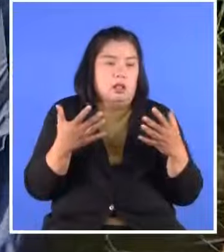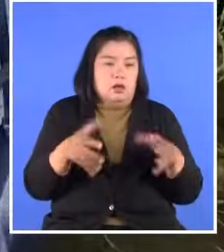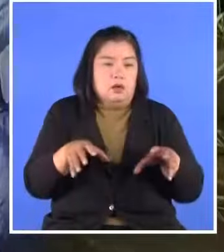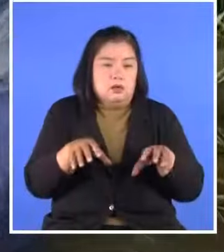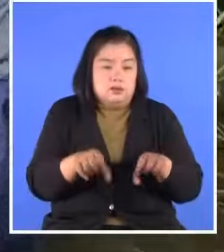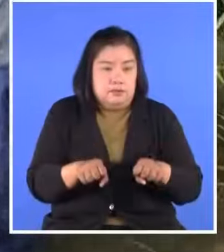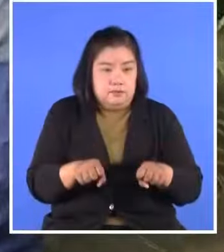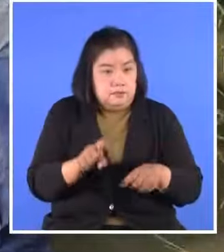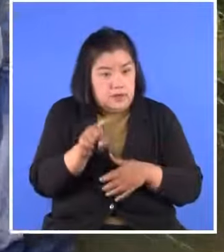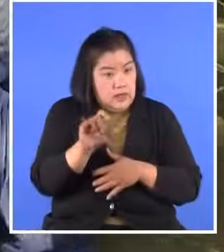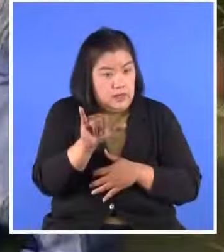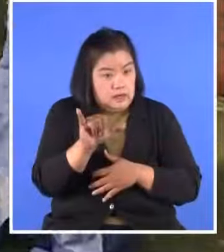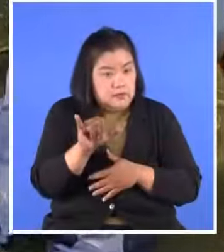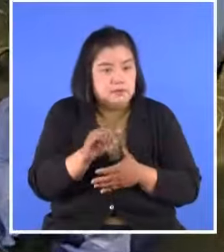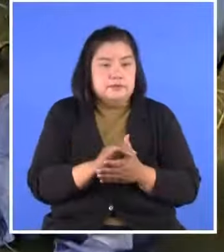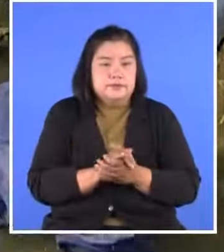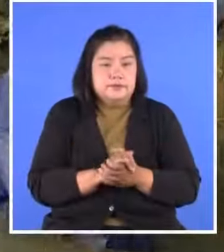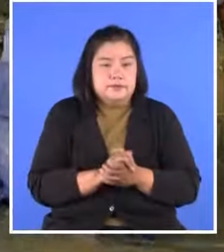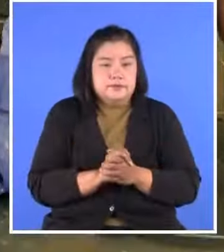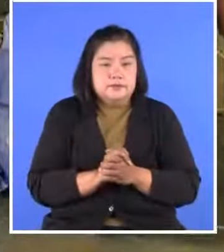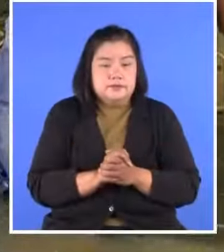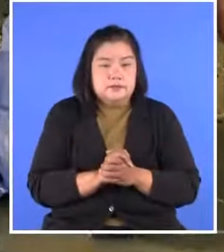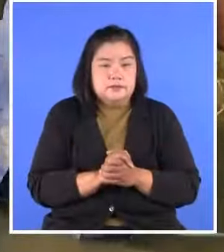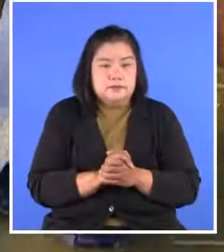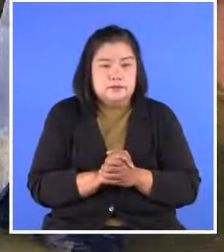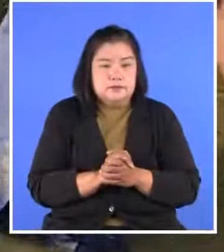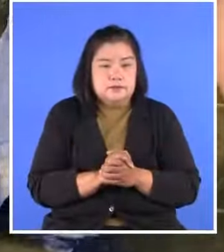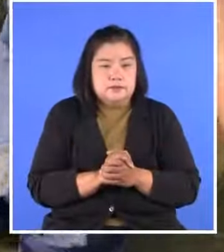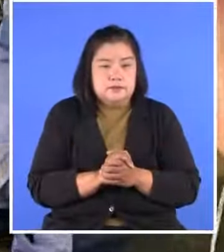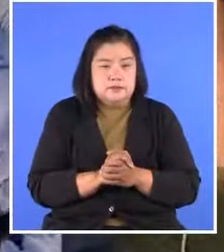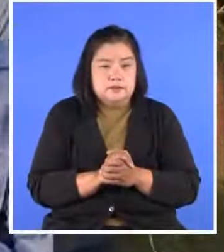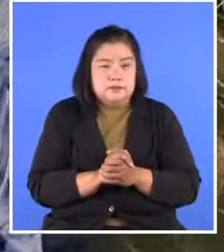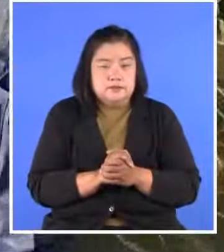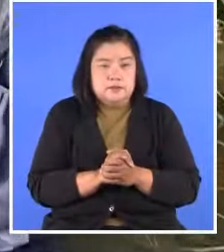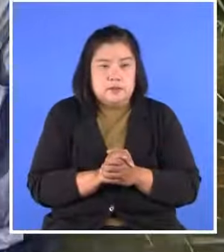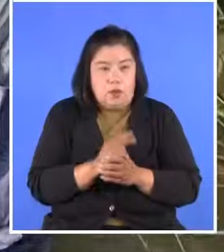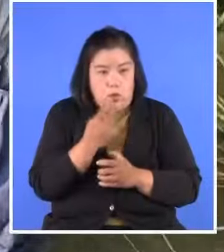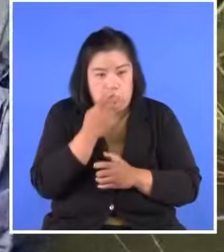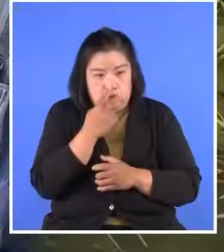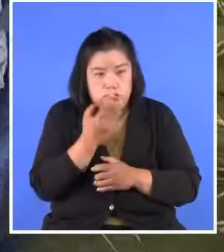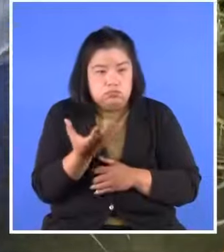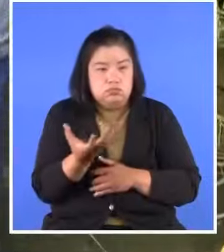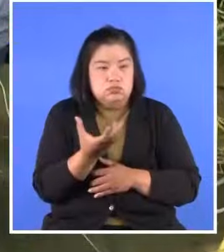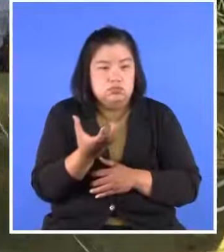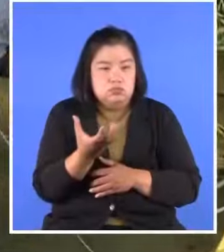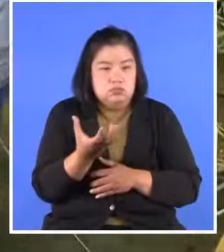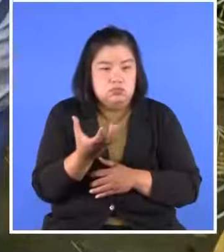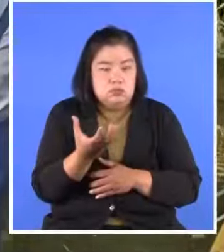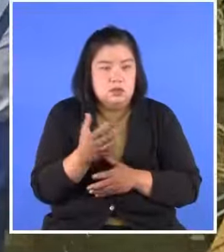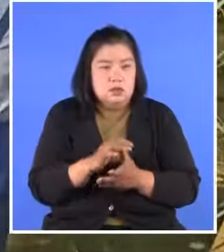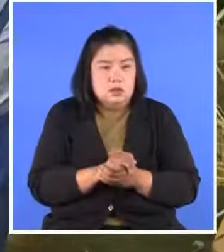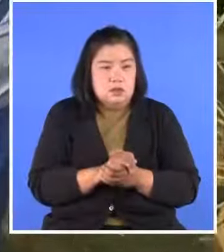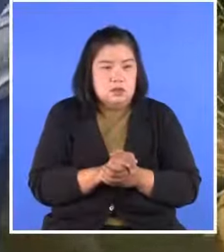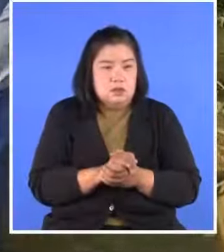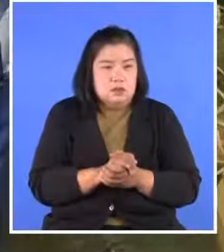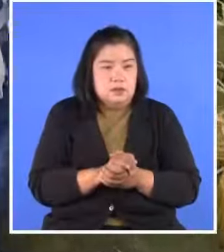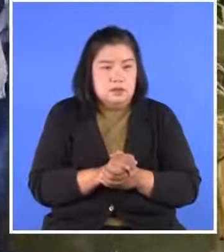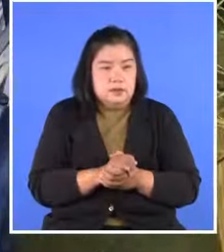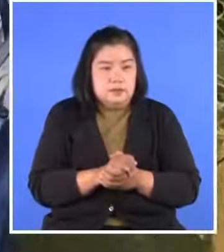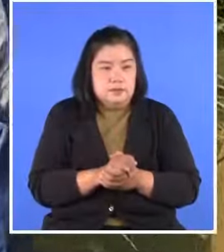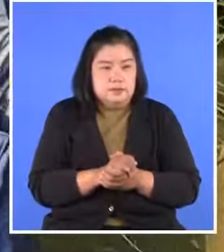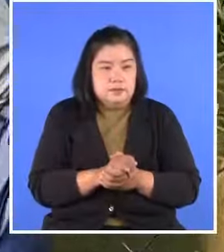ตายนะครับอ้าดึงมาดึงหางมาก่อนเล็กซะที่ไหนแบบเนี้ยเใหญ่ครับเนี่ยใหญ่เลยเนี่ย 2เมตกว่านี่มาวัดความ